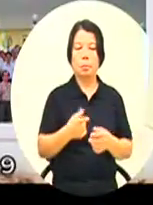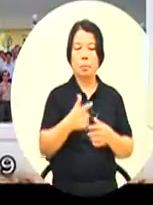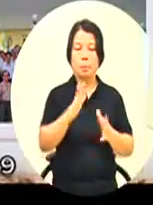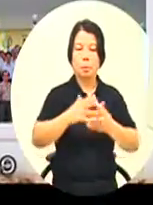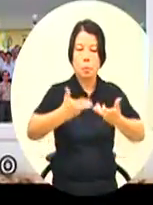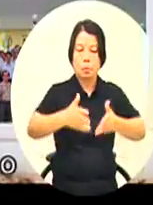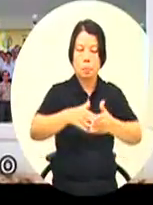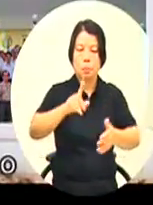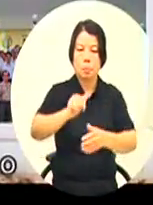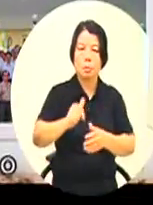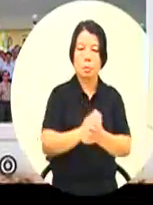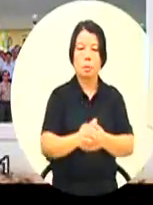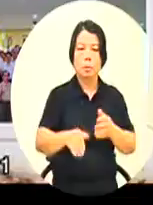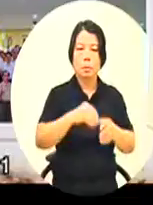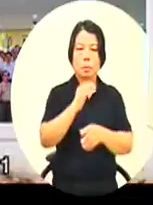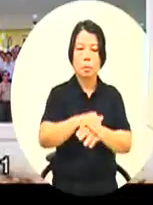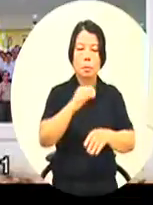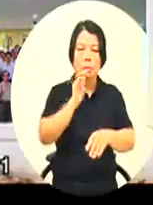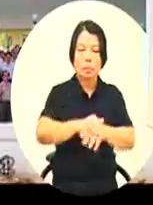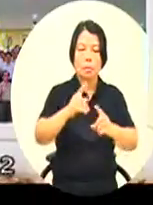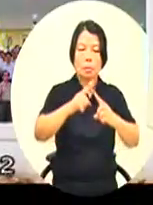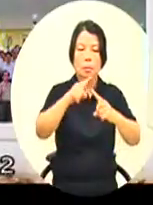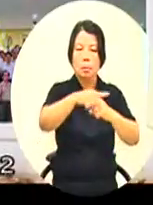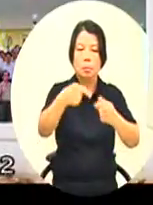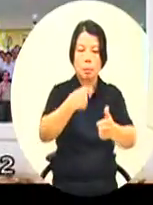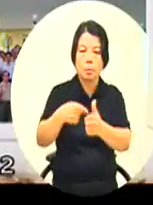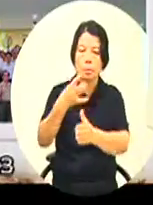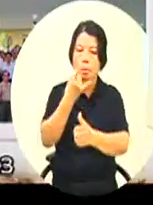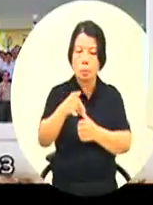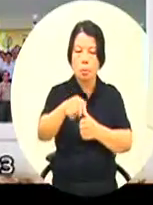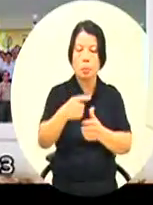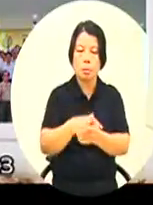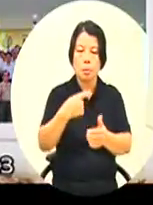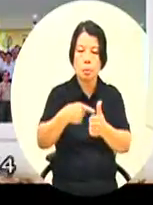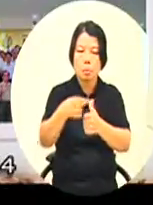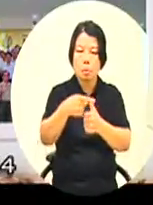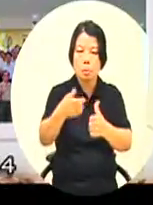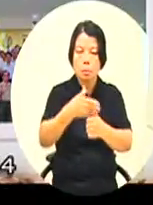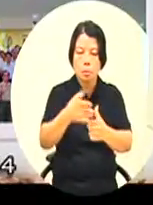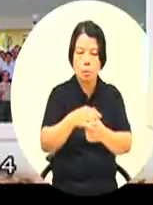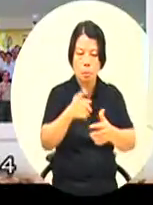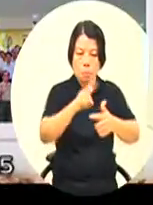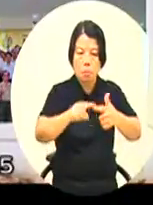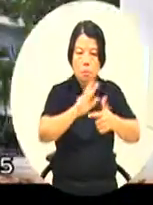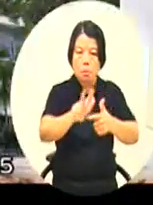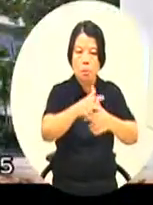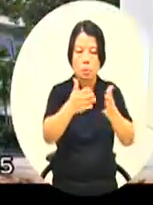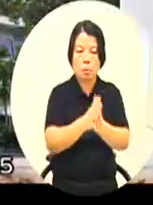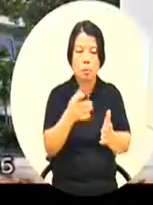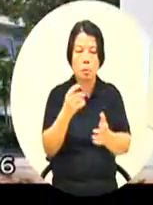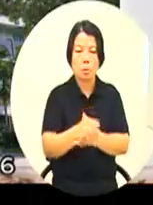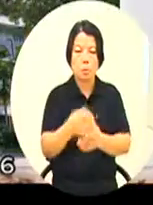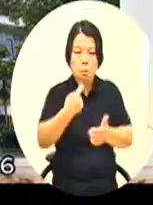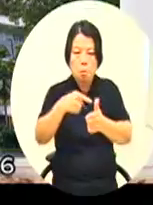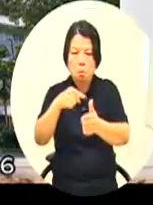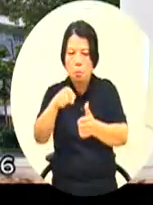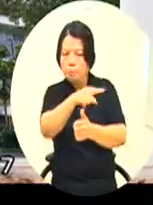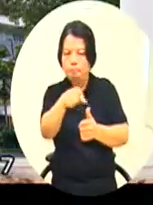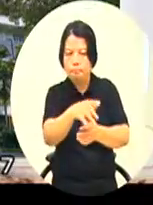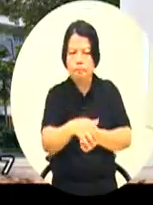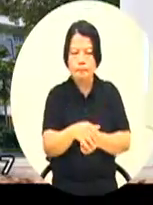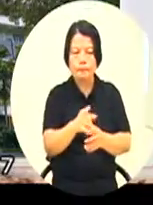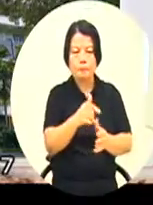他来讲成人的教育学，教师的角色观，引起很大的回响。然后我们接下来因为我们的校